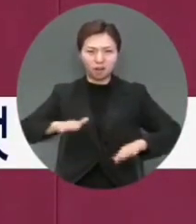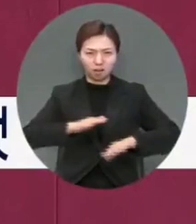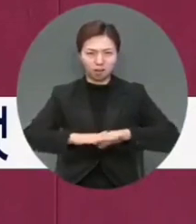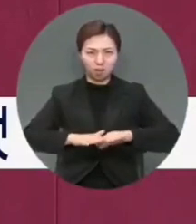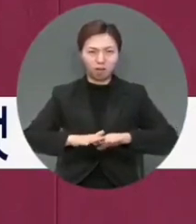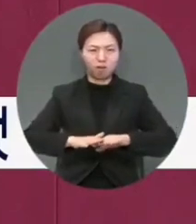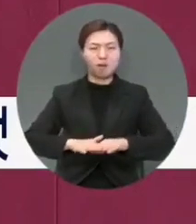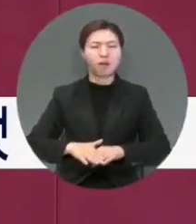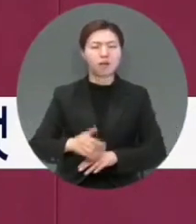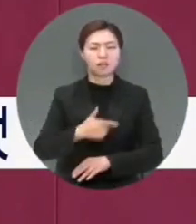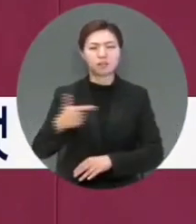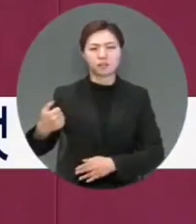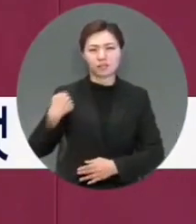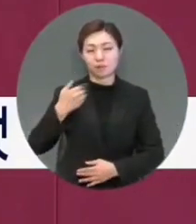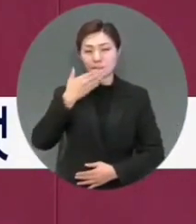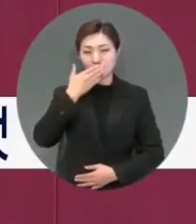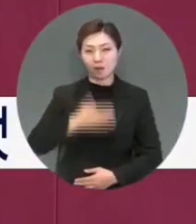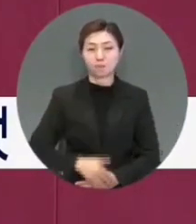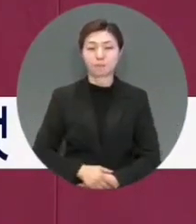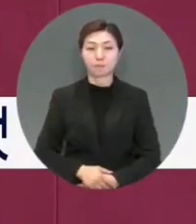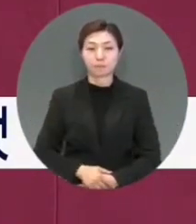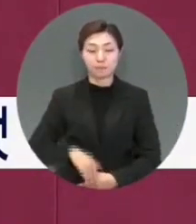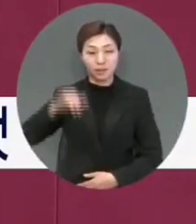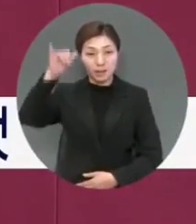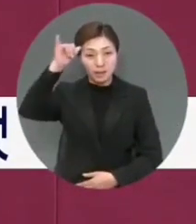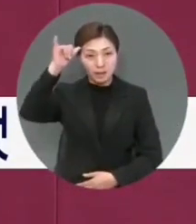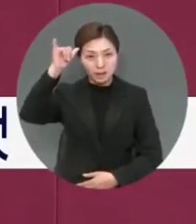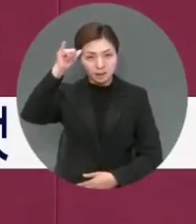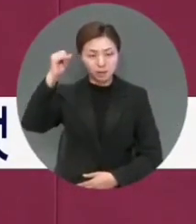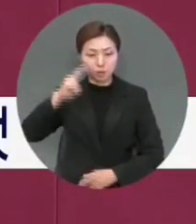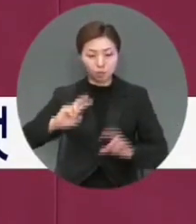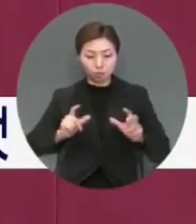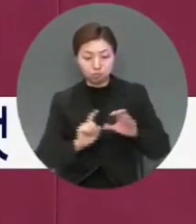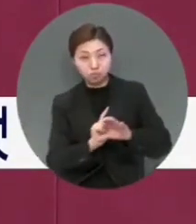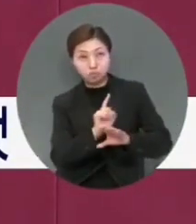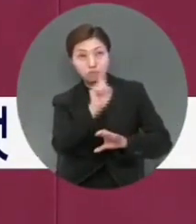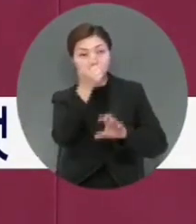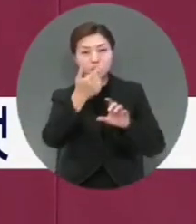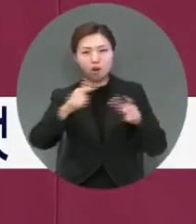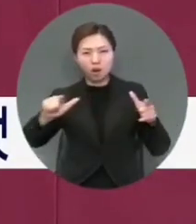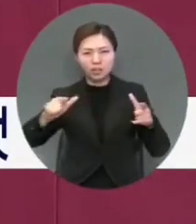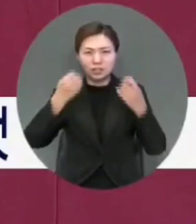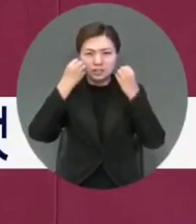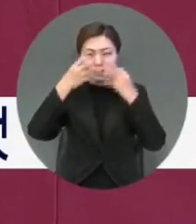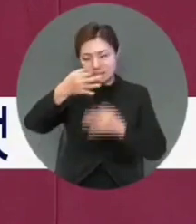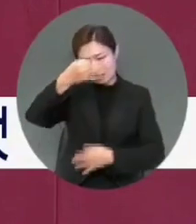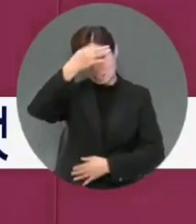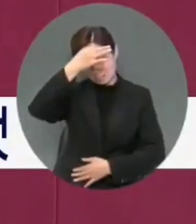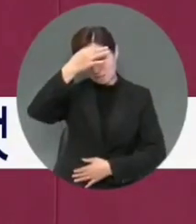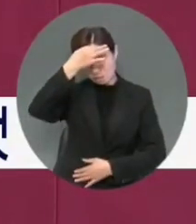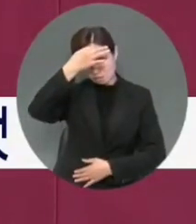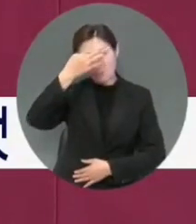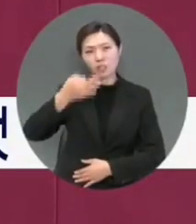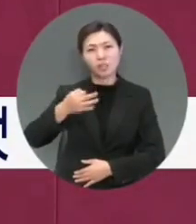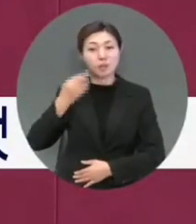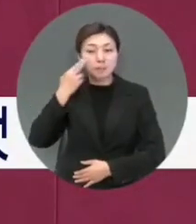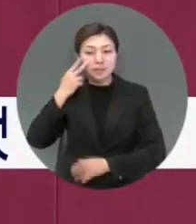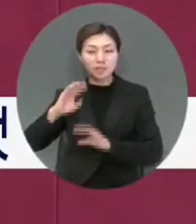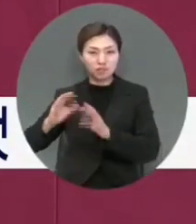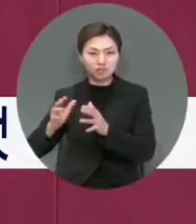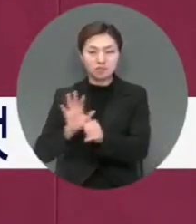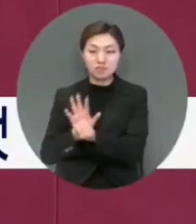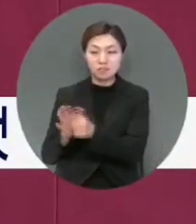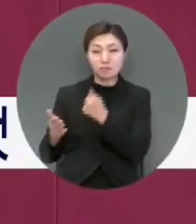AI, 우주와 같은 첨단 분야의 전략 동맹은 우리 기업과 국민들에게 더 많은